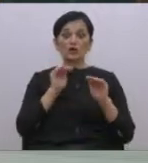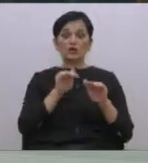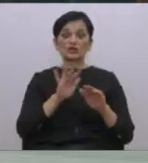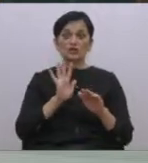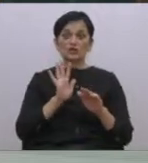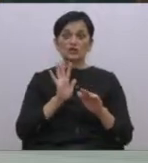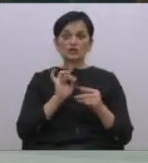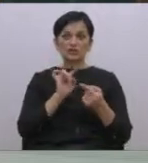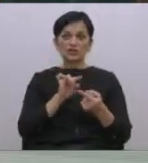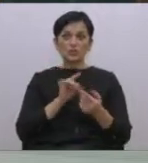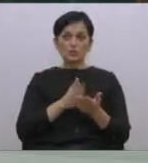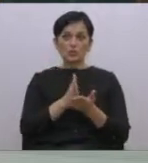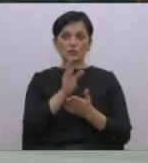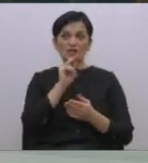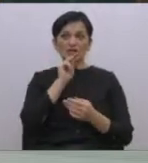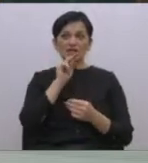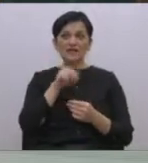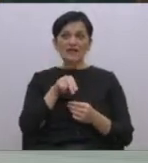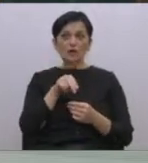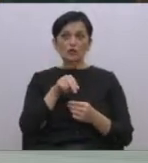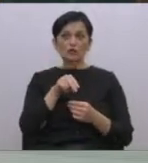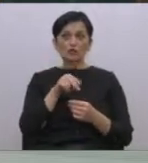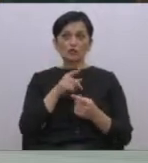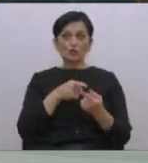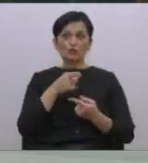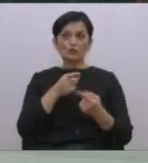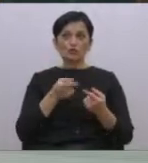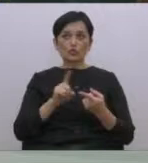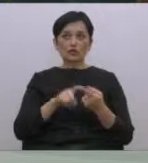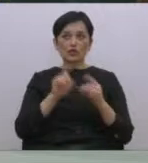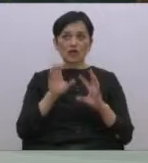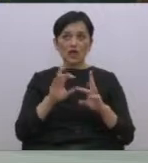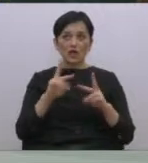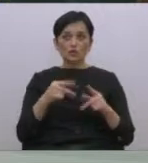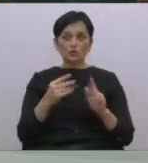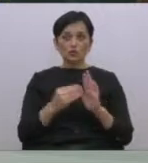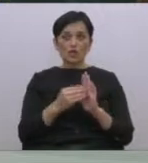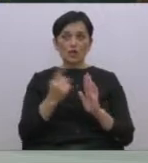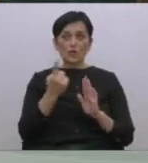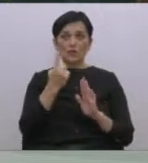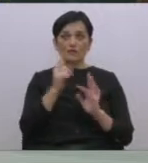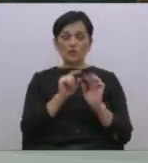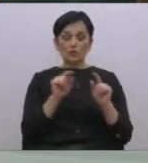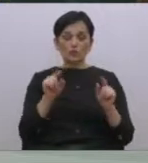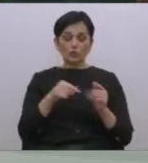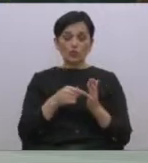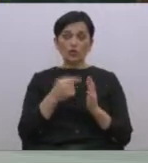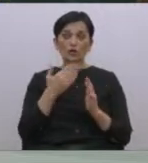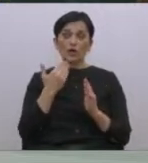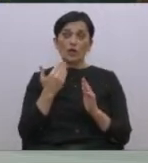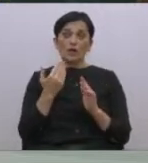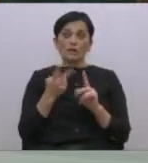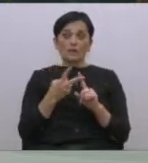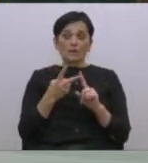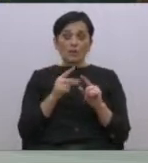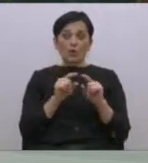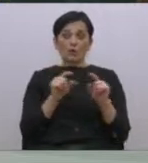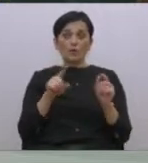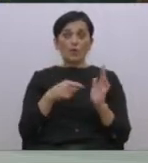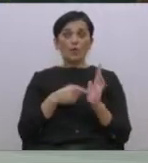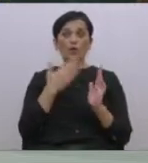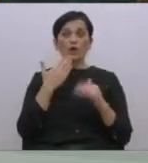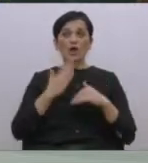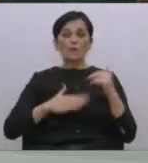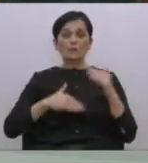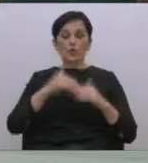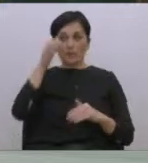წინააღმდეგ მიმართულ დანაშაულთა ბრძოლის შესახებ კანონშეცვლილებას. პირველ მუხთან არ არის კითხვები, მეორესთან არ არის კითხვები.